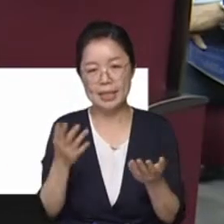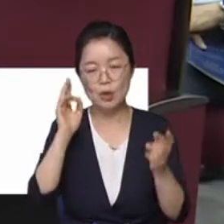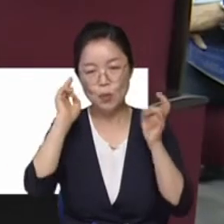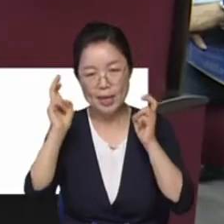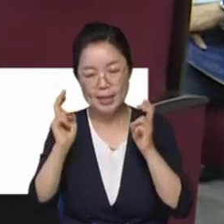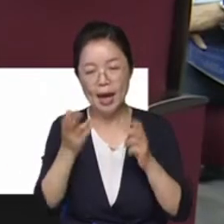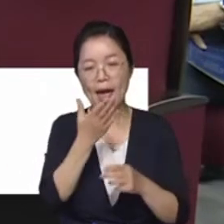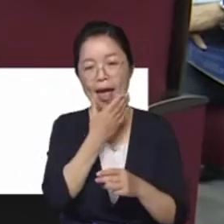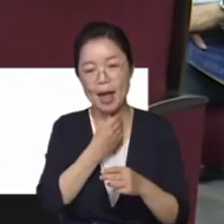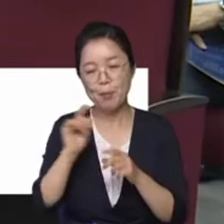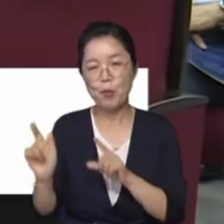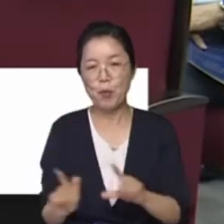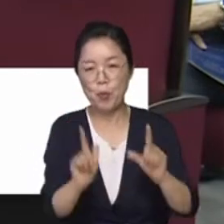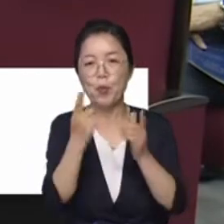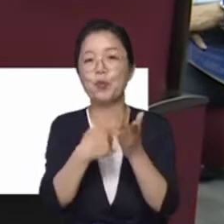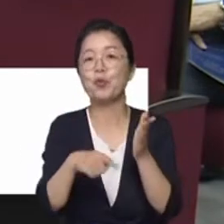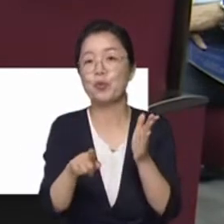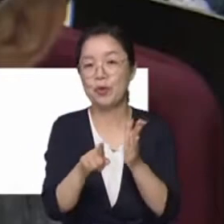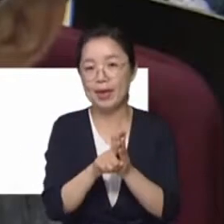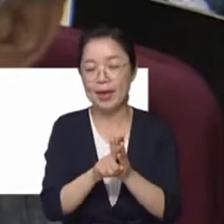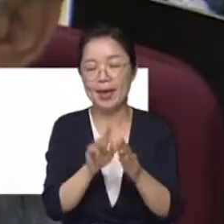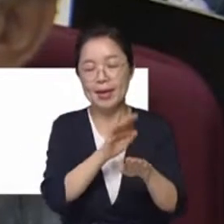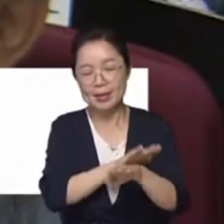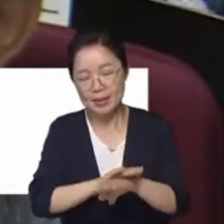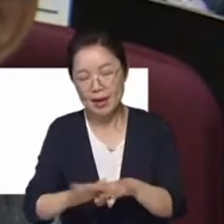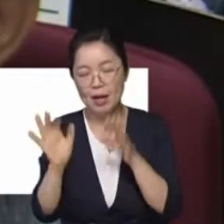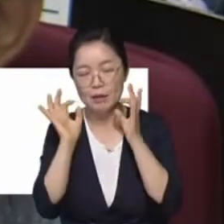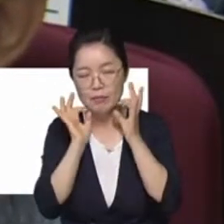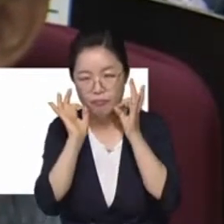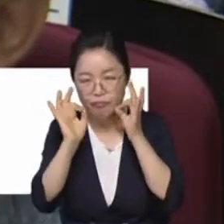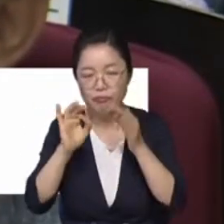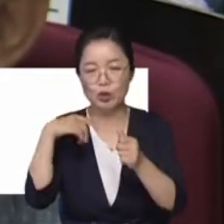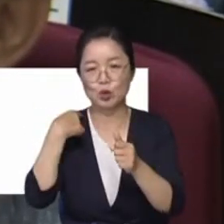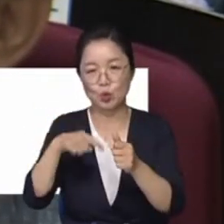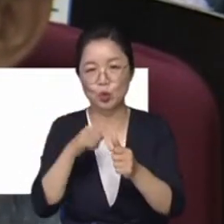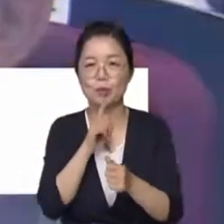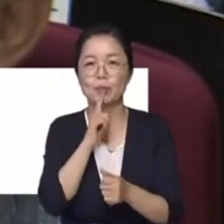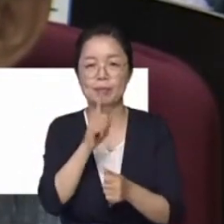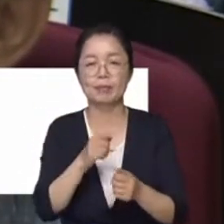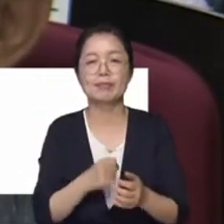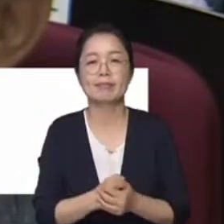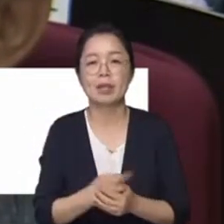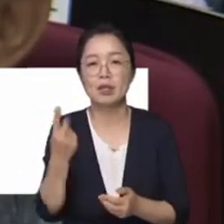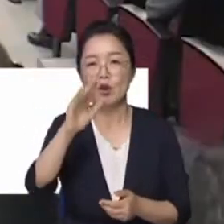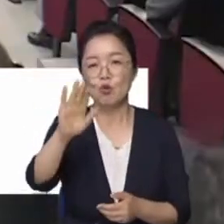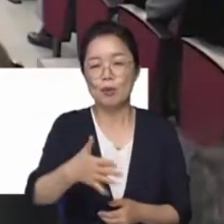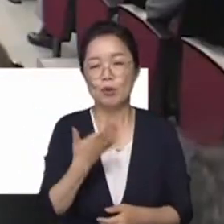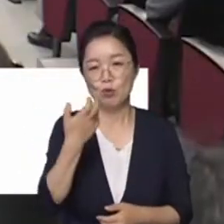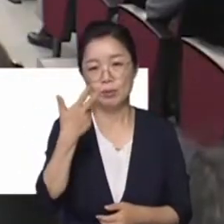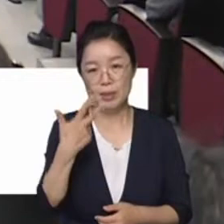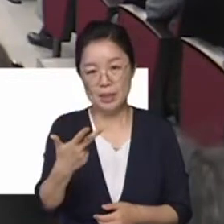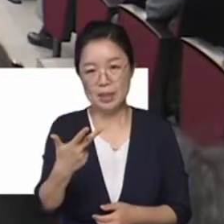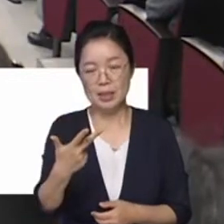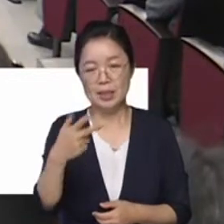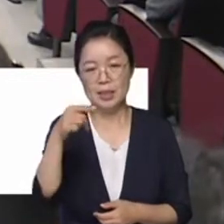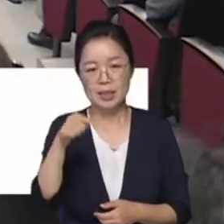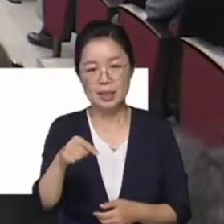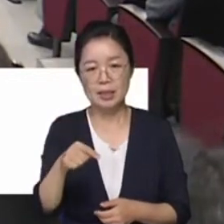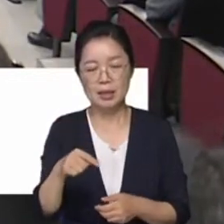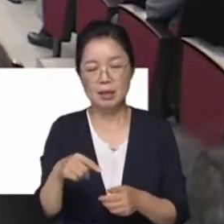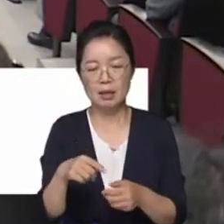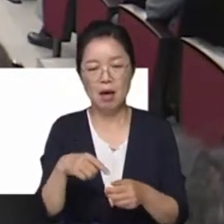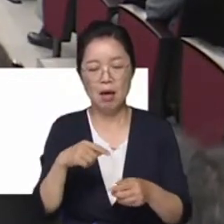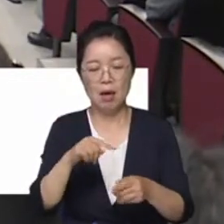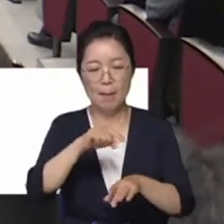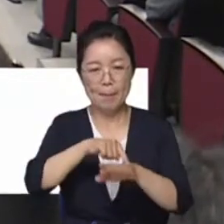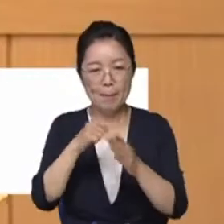행복한 삶을 이끌어갈 수 있도록 정성을 다해 가르치겠다고 밝혔습니다. 지난 1997년 동신대 상담심리학과